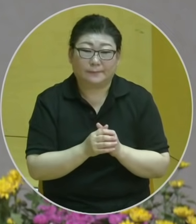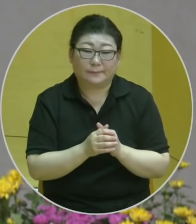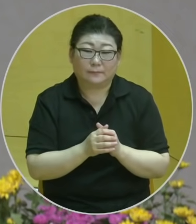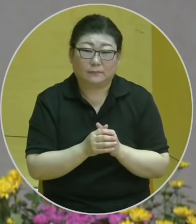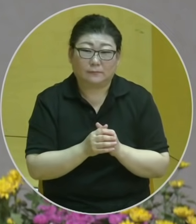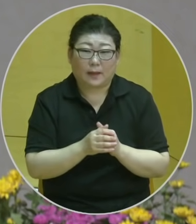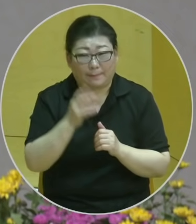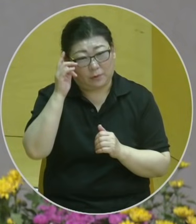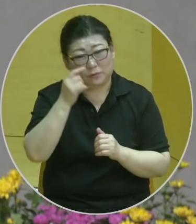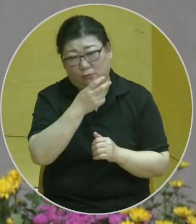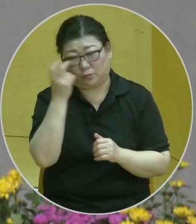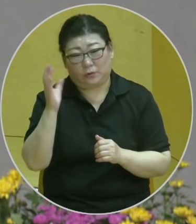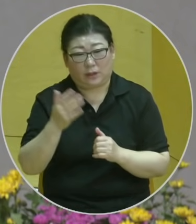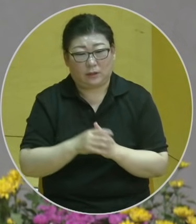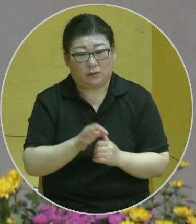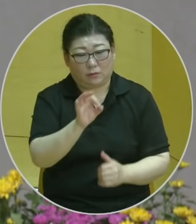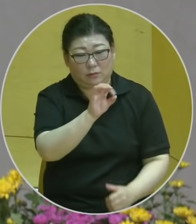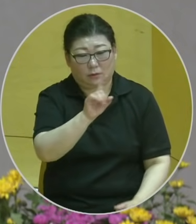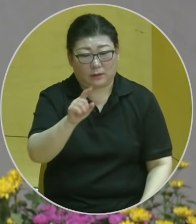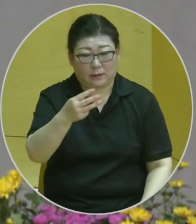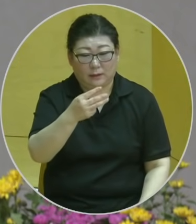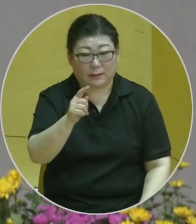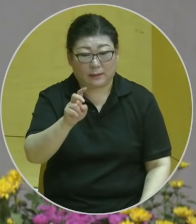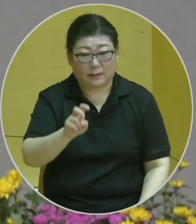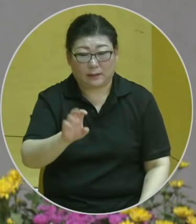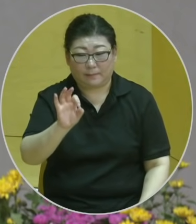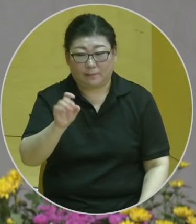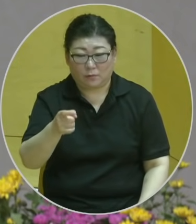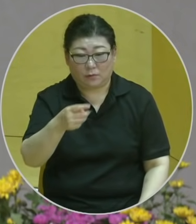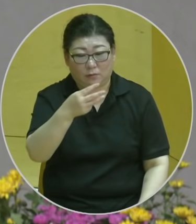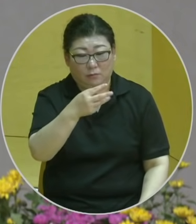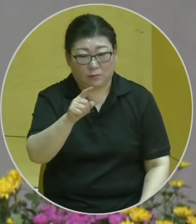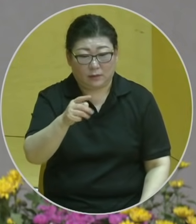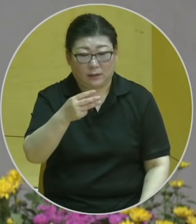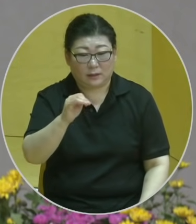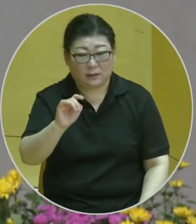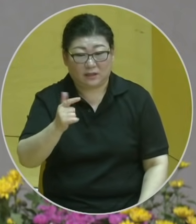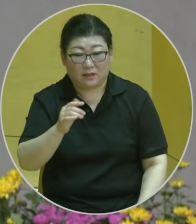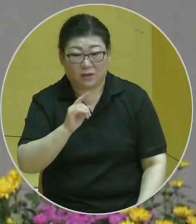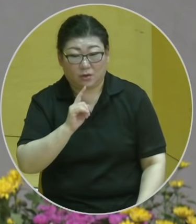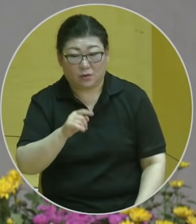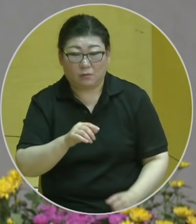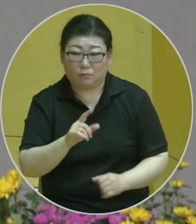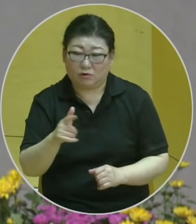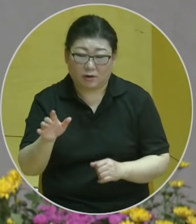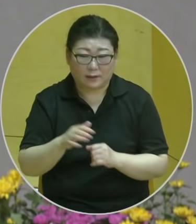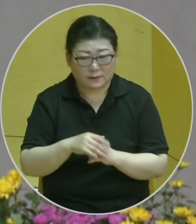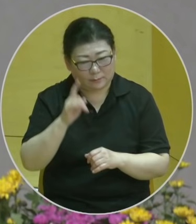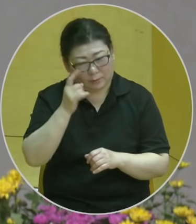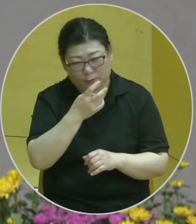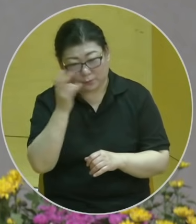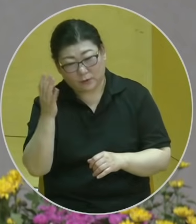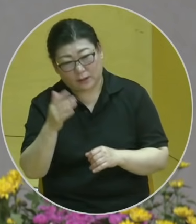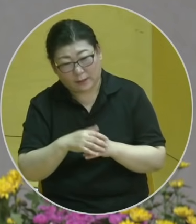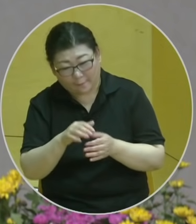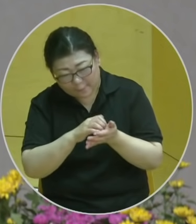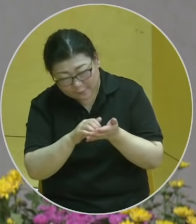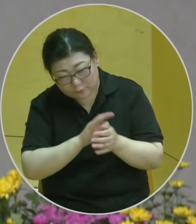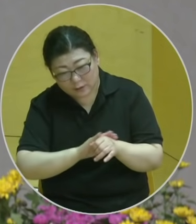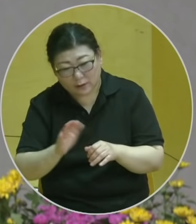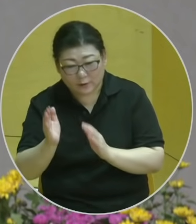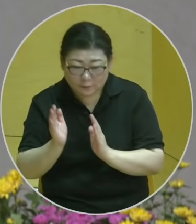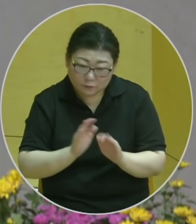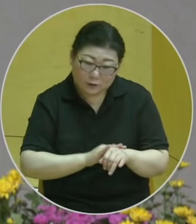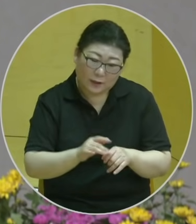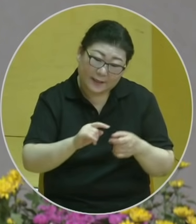아람어, 헬라어, 심지어는 라틴어까지 해야 세리를 할 수가 있습니다. 머리도 좋고 계산도 잘하고 정리도 잘하고 글도